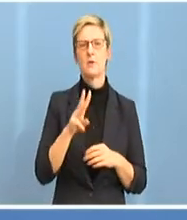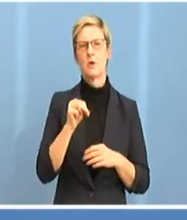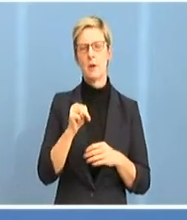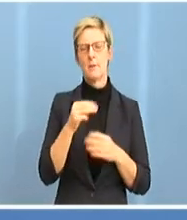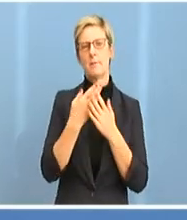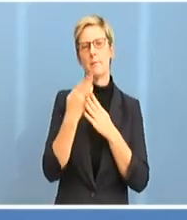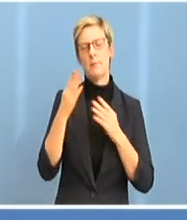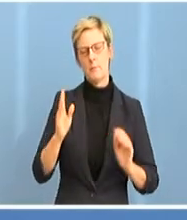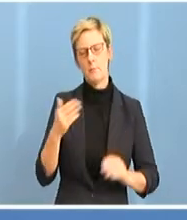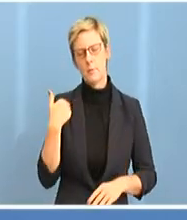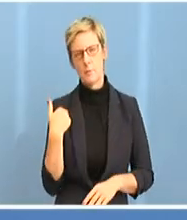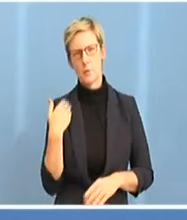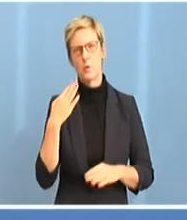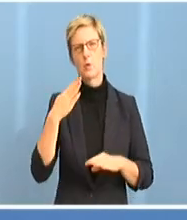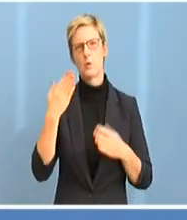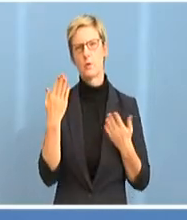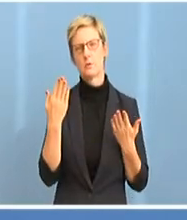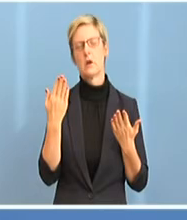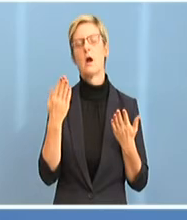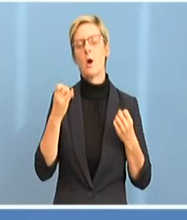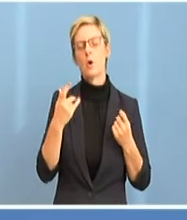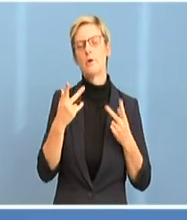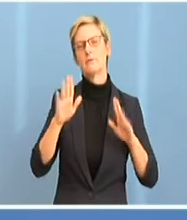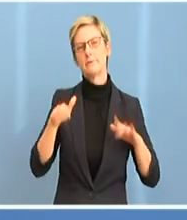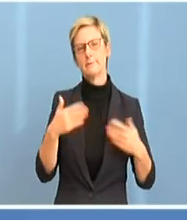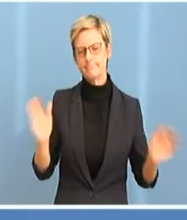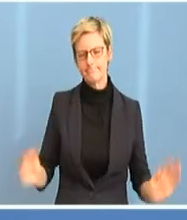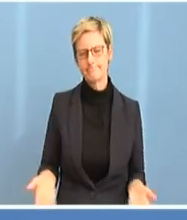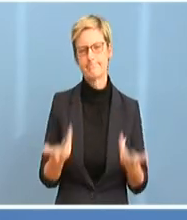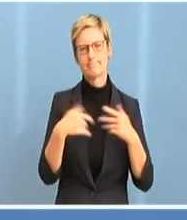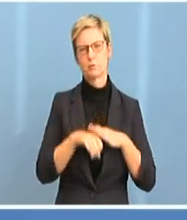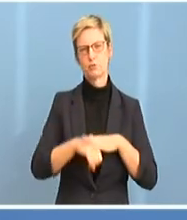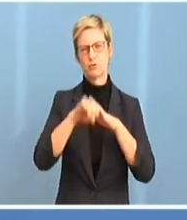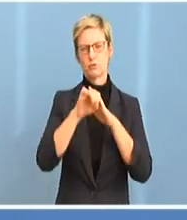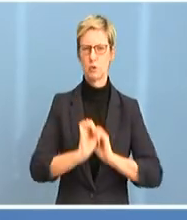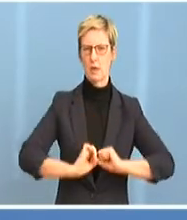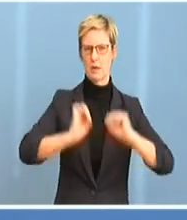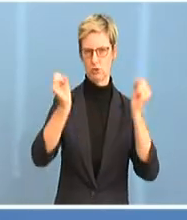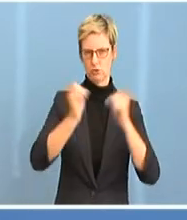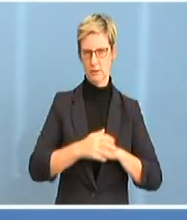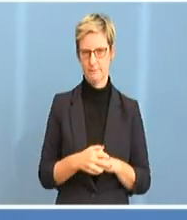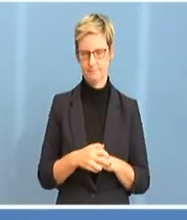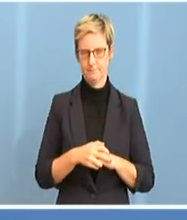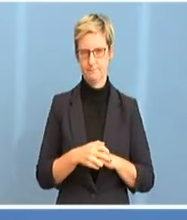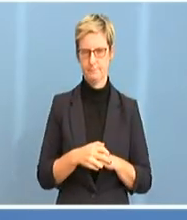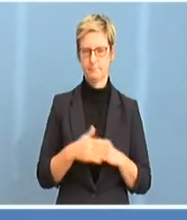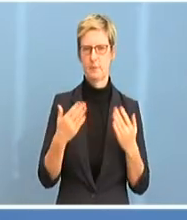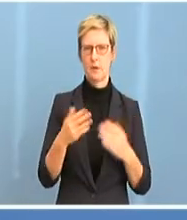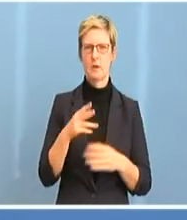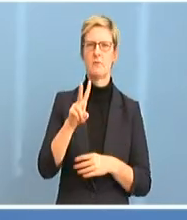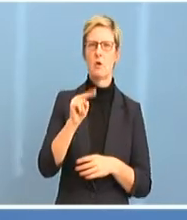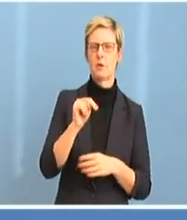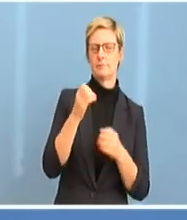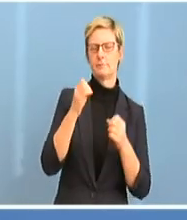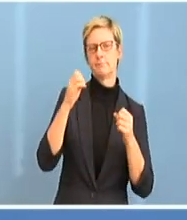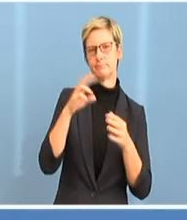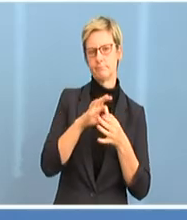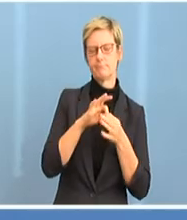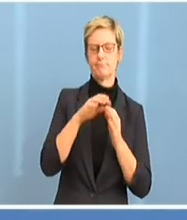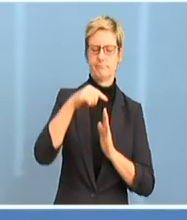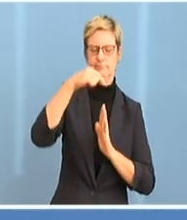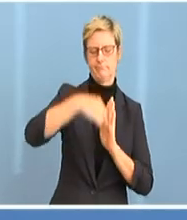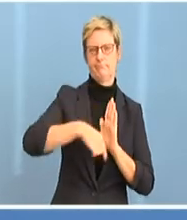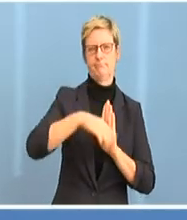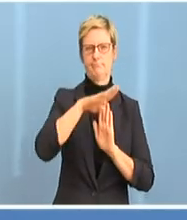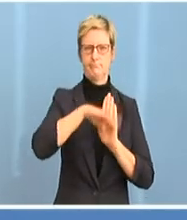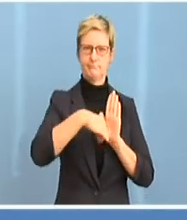zu unterstützen und sich dort zu engagieren. Denn aus unserer Sicht ist es die VN-Ägide, die